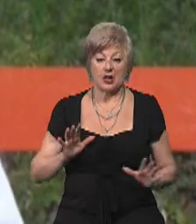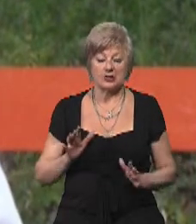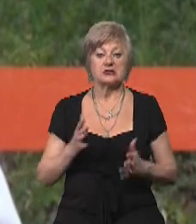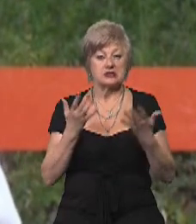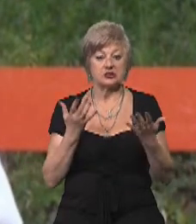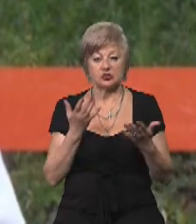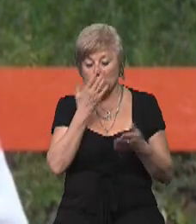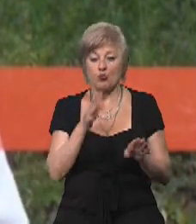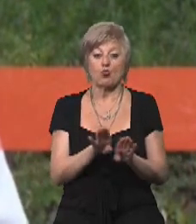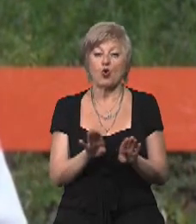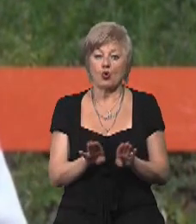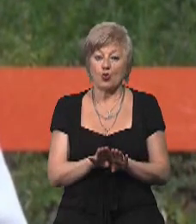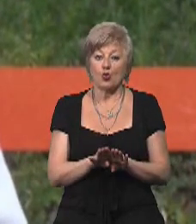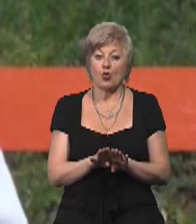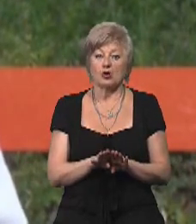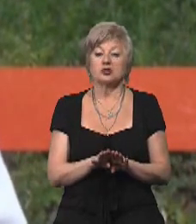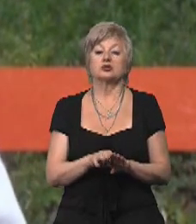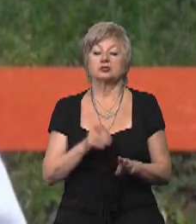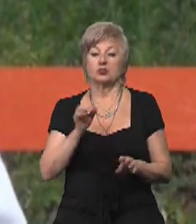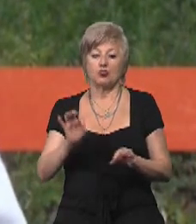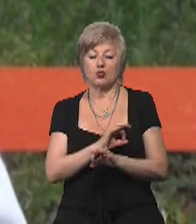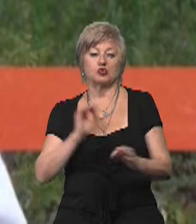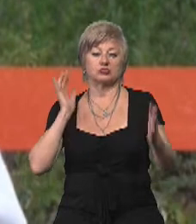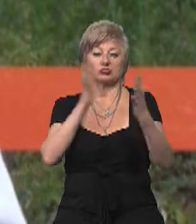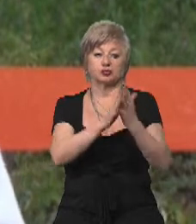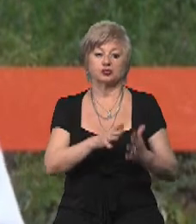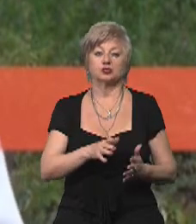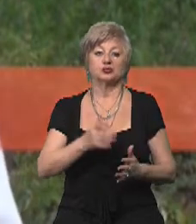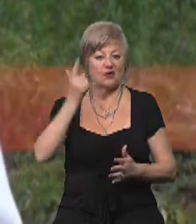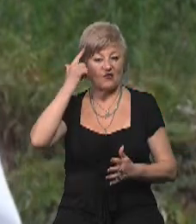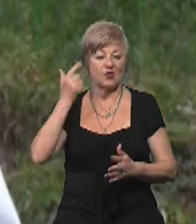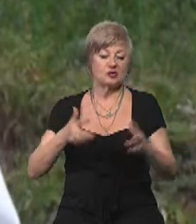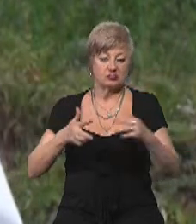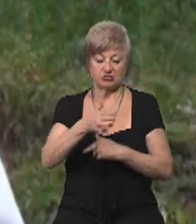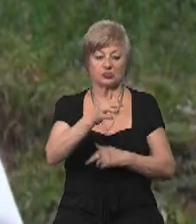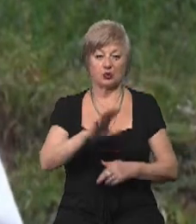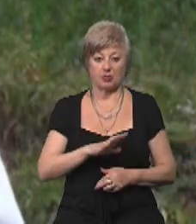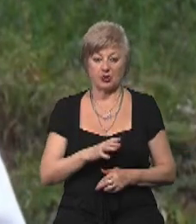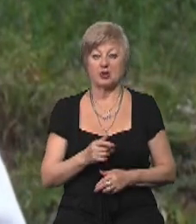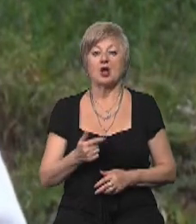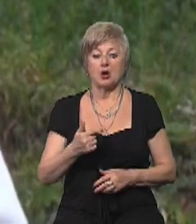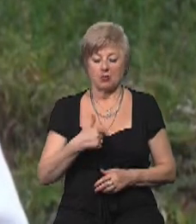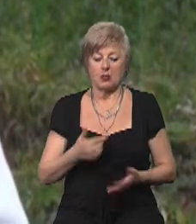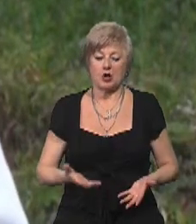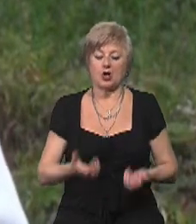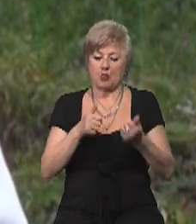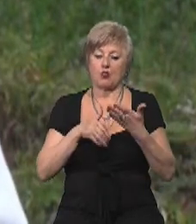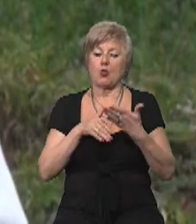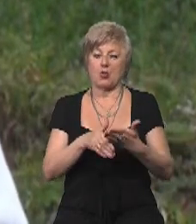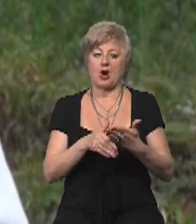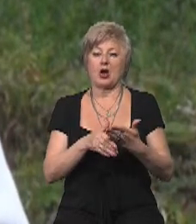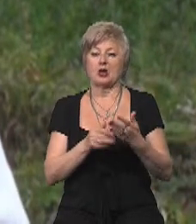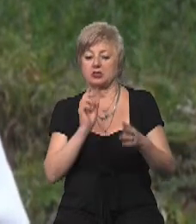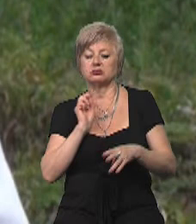були подібні інциденти. Він на неї кидався, одного разу обрізав її волосся. Ми її рятували через паркан. Він наркоман. До нього